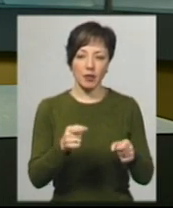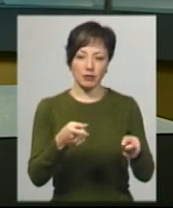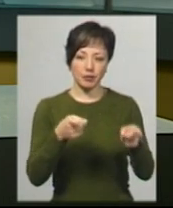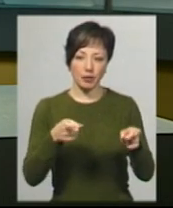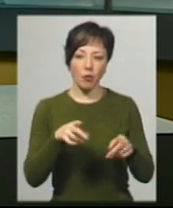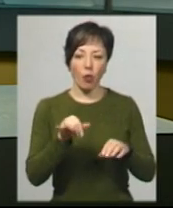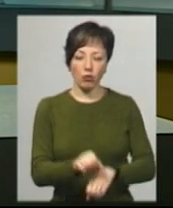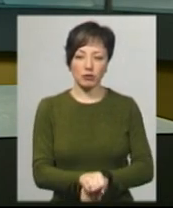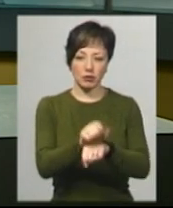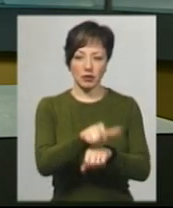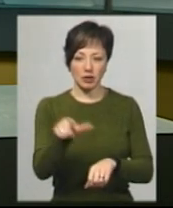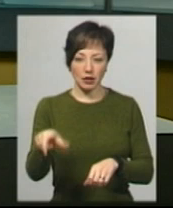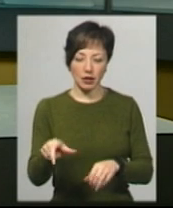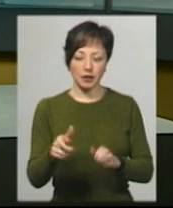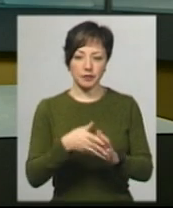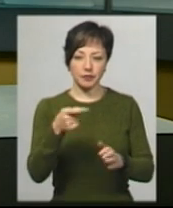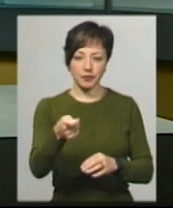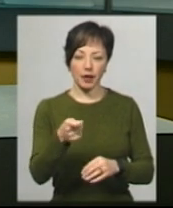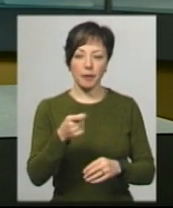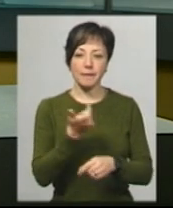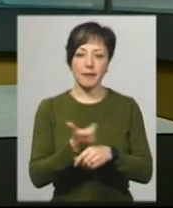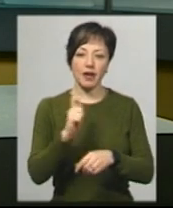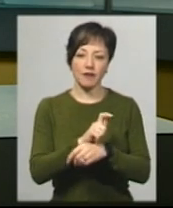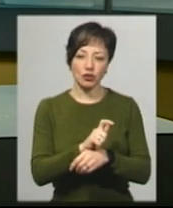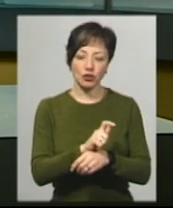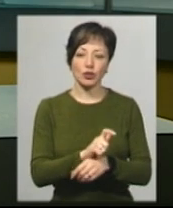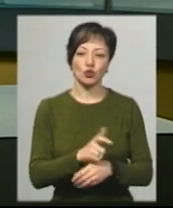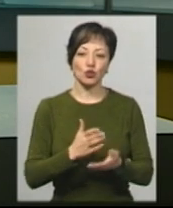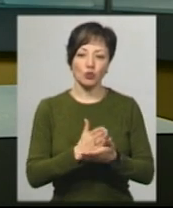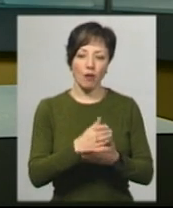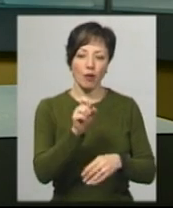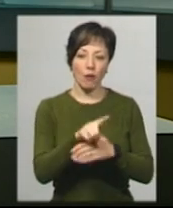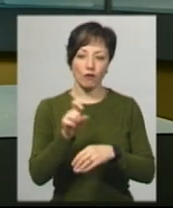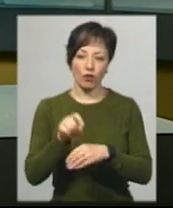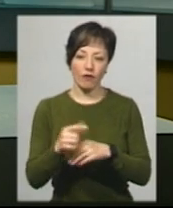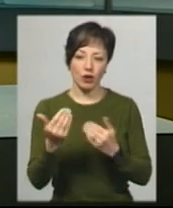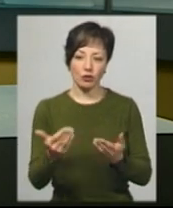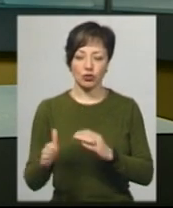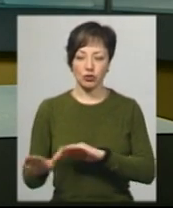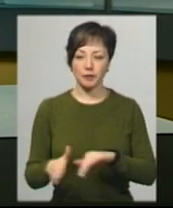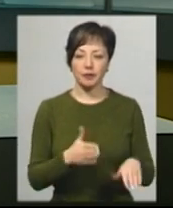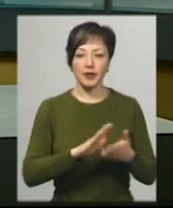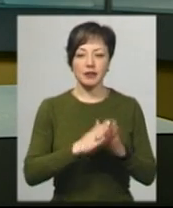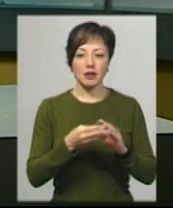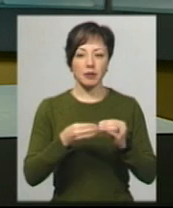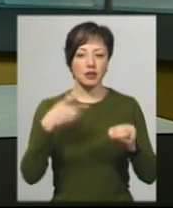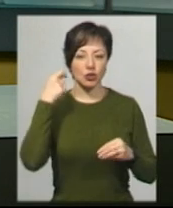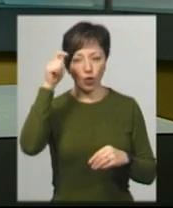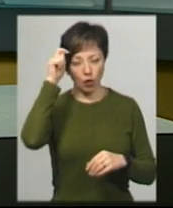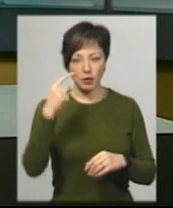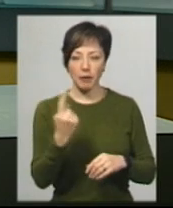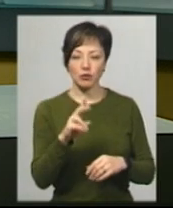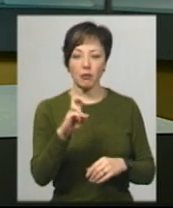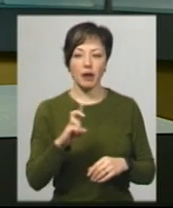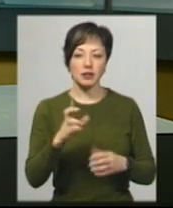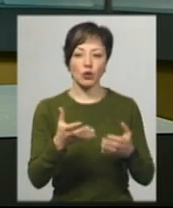мітингувальникам. Зокрема, йому інкримінують перевищення службових повноважень. Стан 15-річного хлопчика, який 1